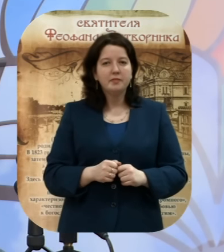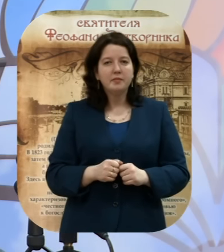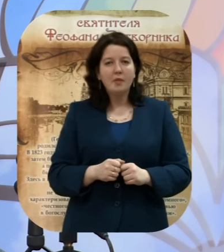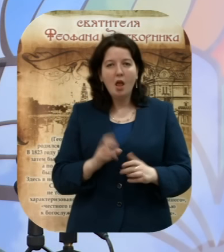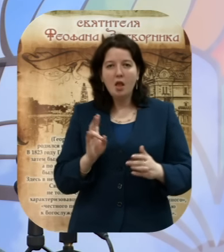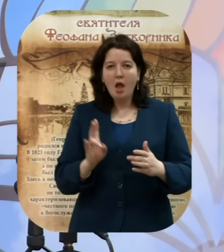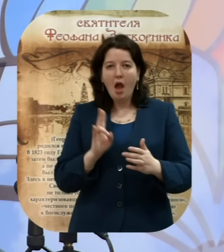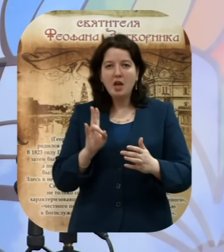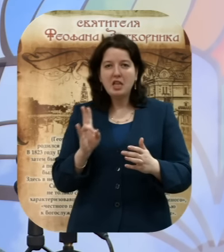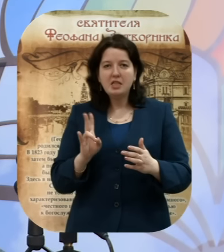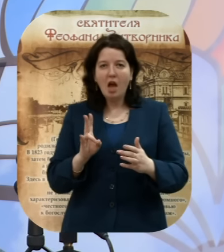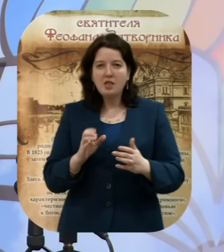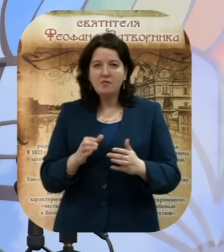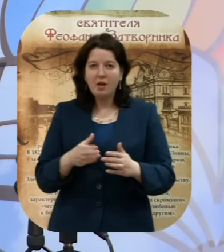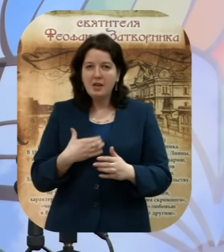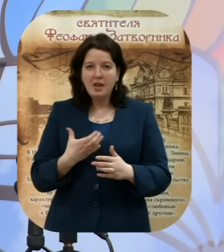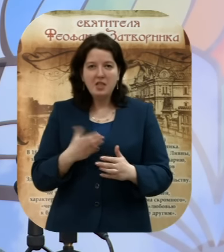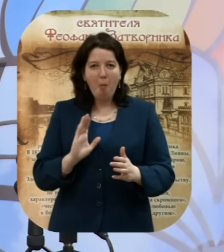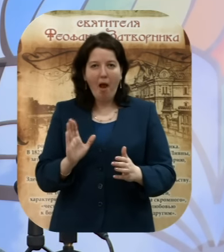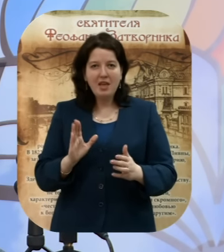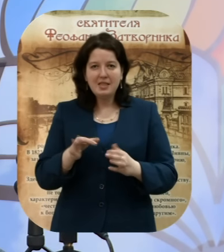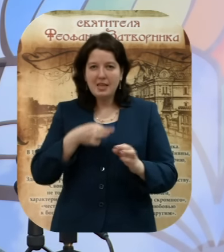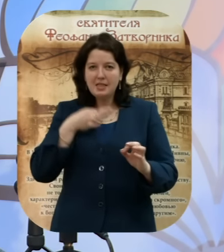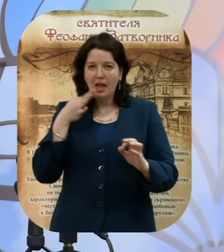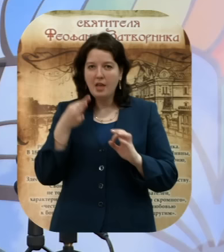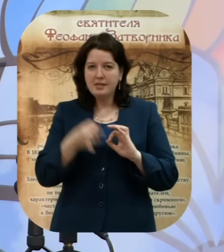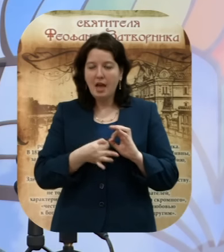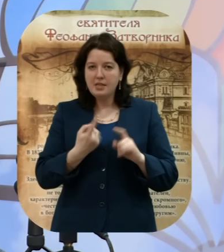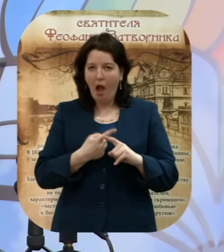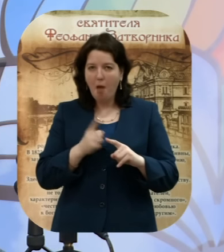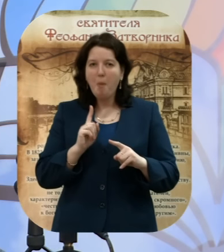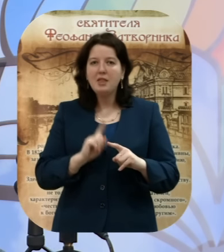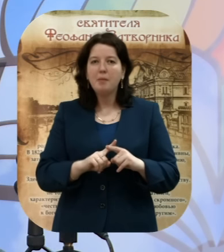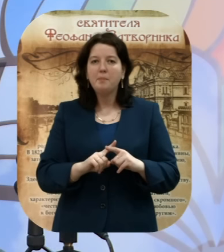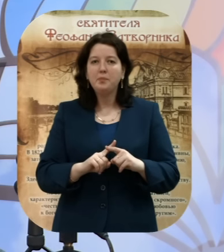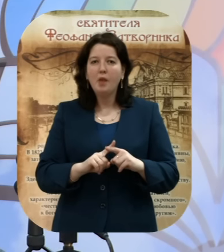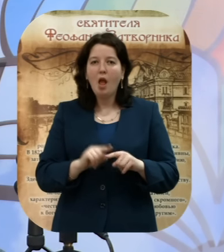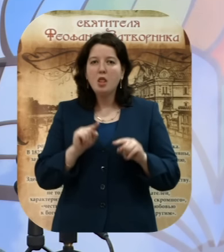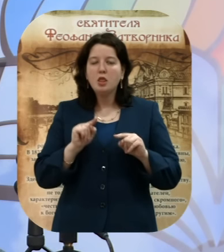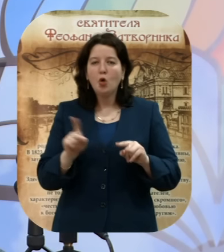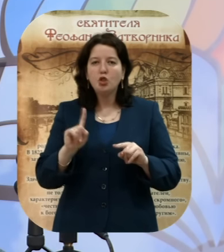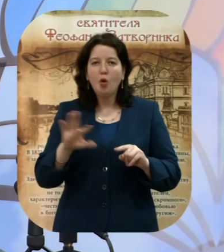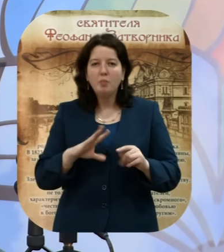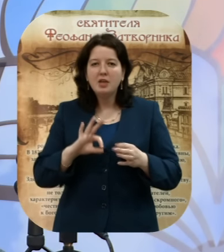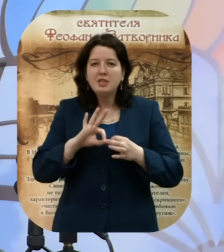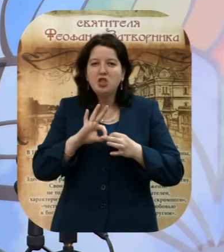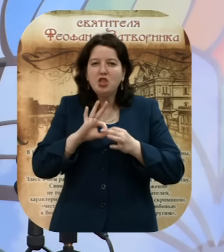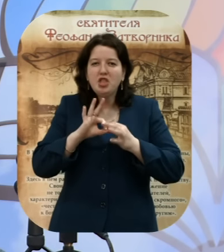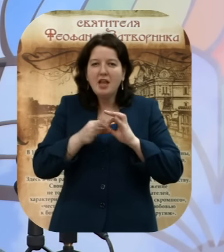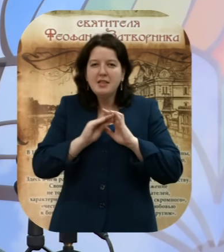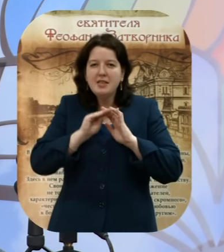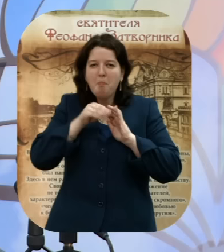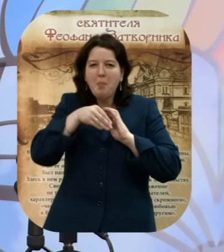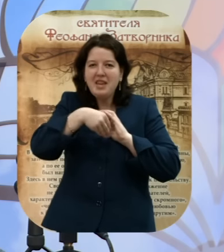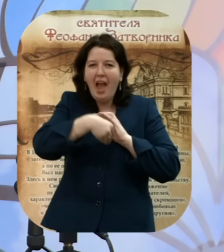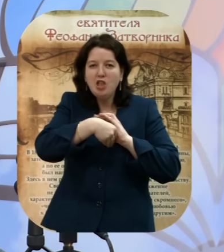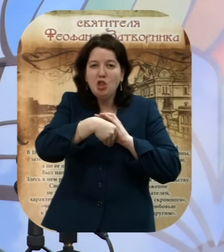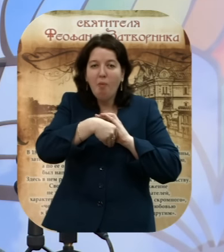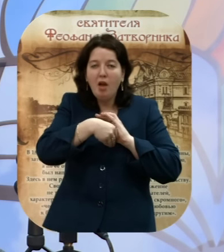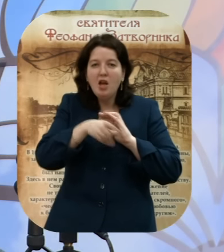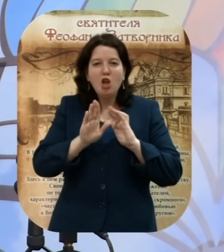реальность. Христианство не боится сказать об этом. То, что мы тщательно прячем,